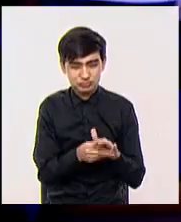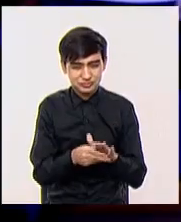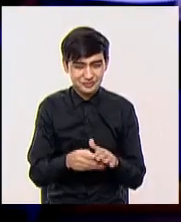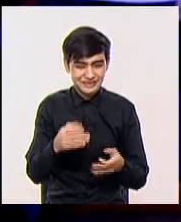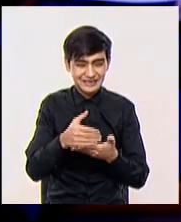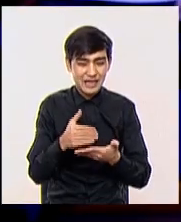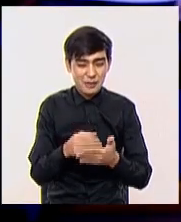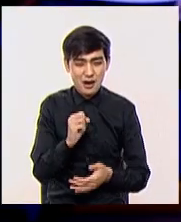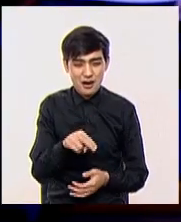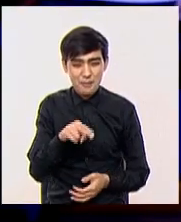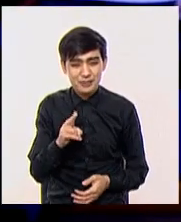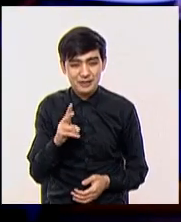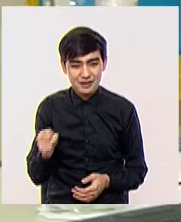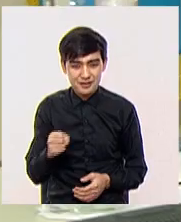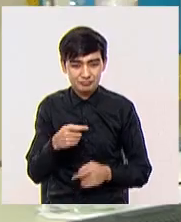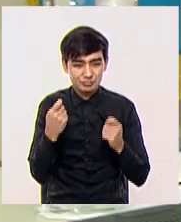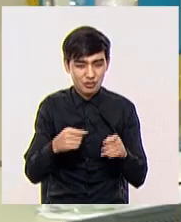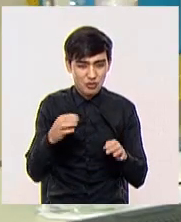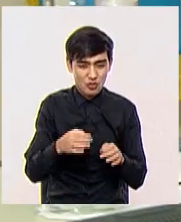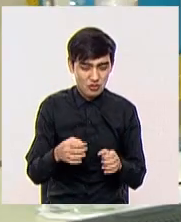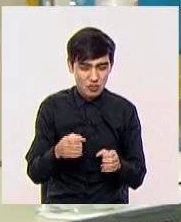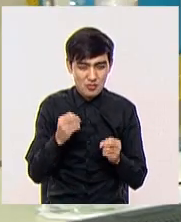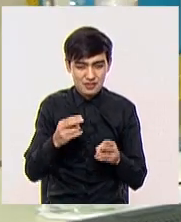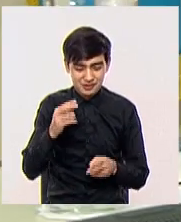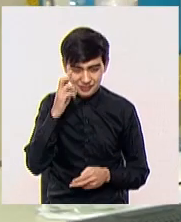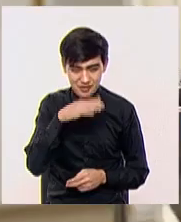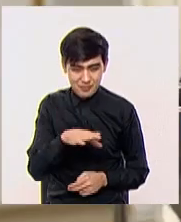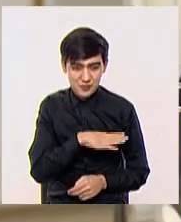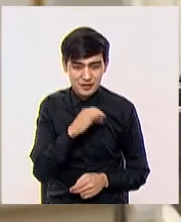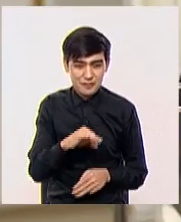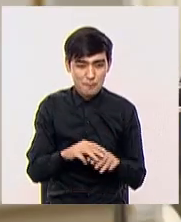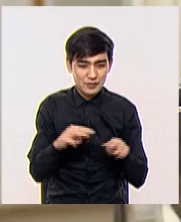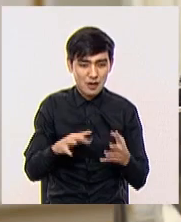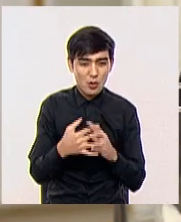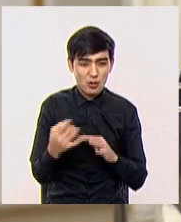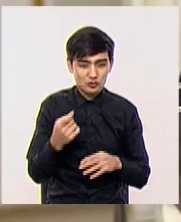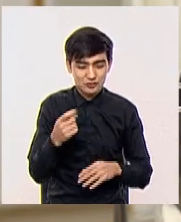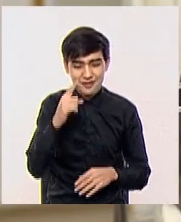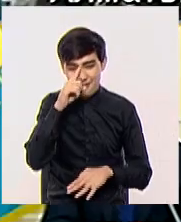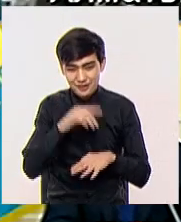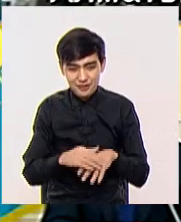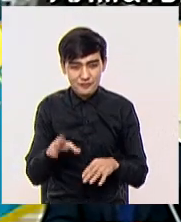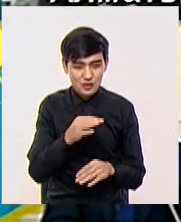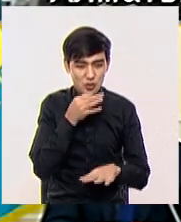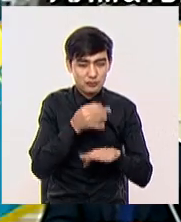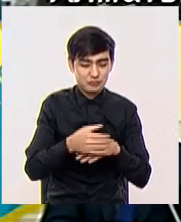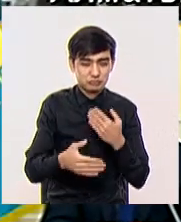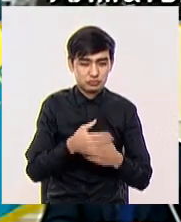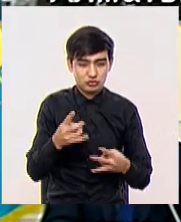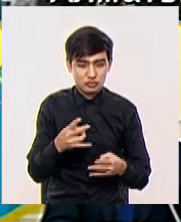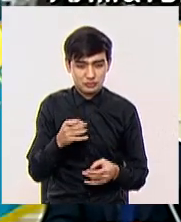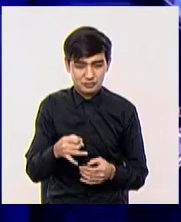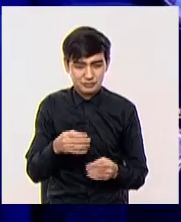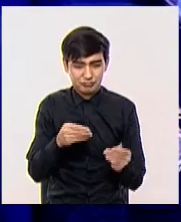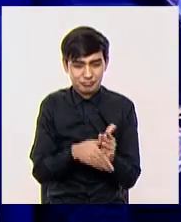АПК подорвали продовольственную безопасность страны. Он отметил, что Министерство сельского хозяйства и акимы должны понести ответственность за